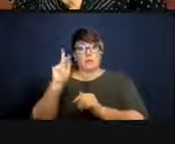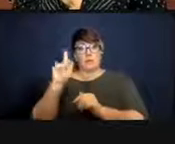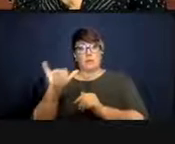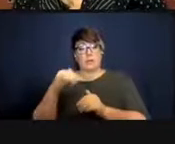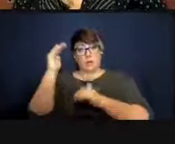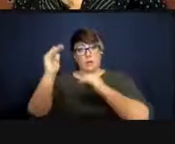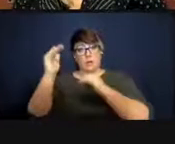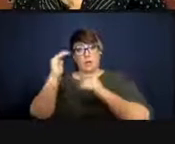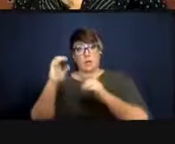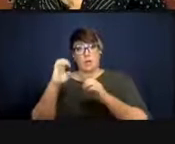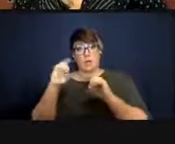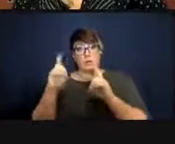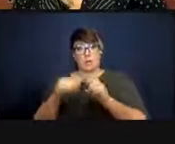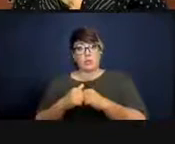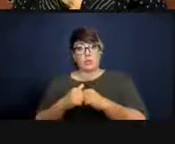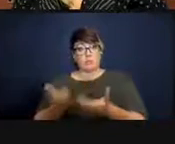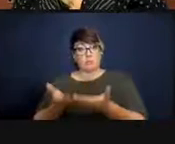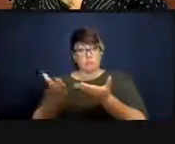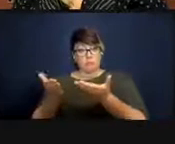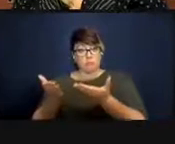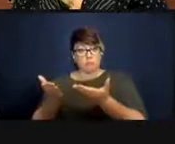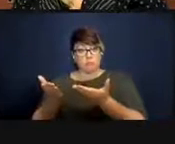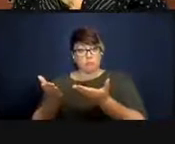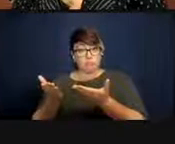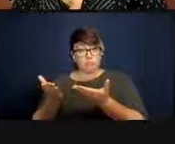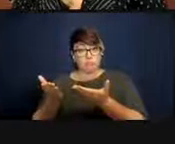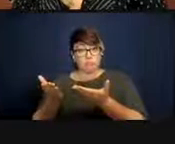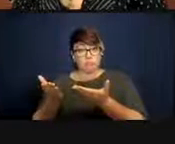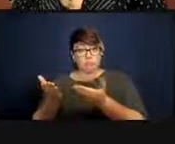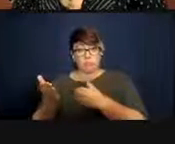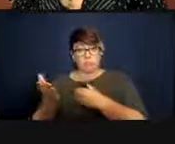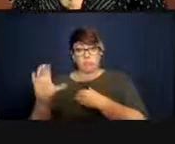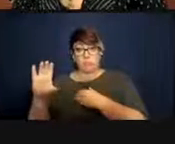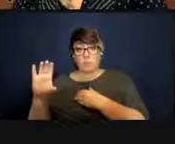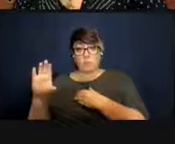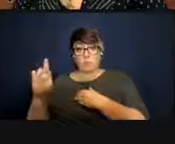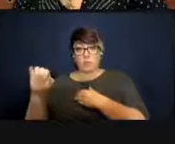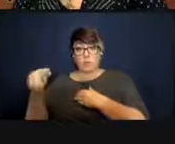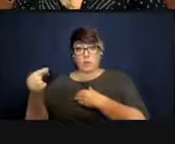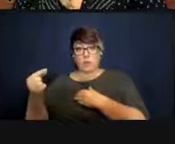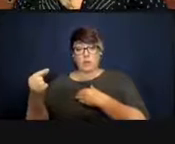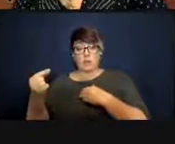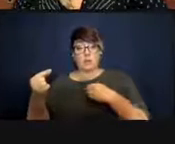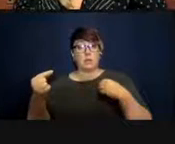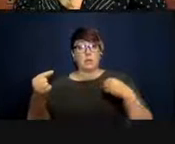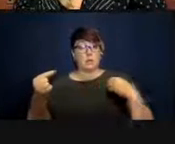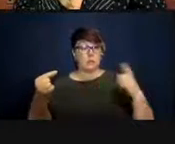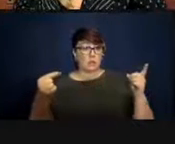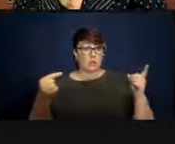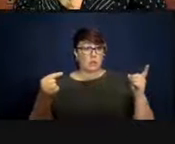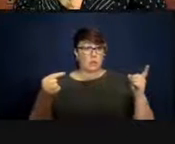من كنتاكي ادلت ايدوكيشن. تصويت العضو كريغ